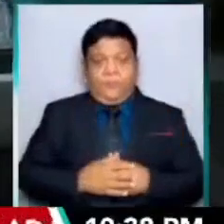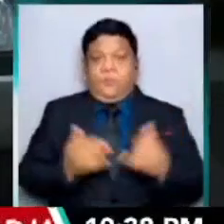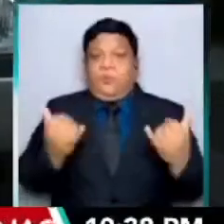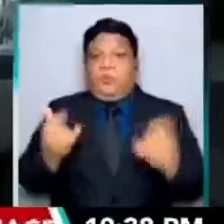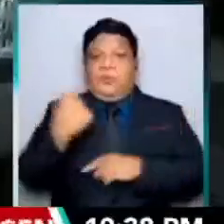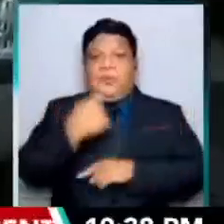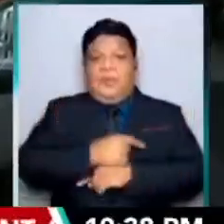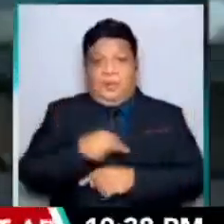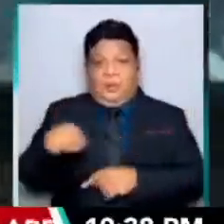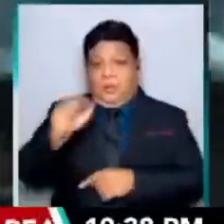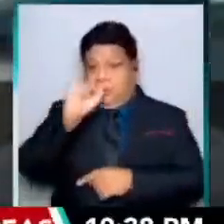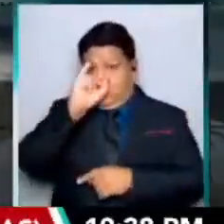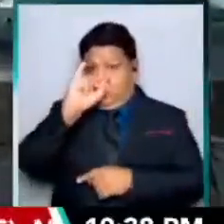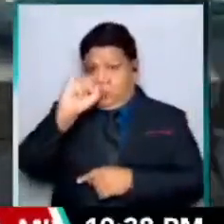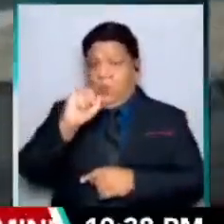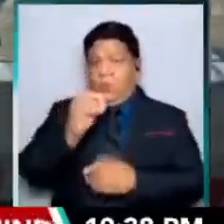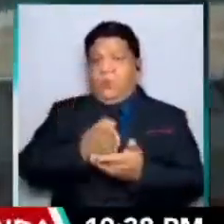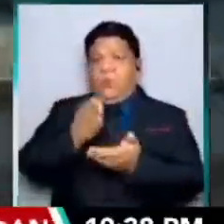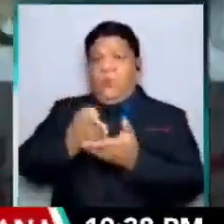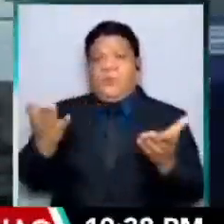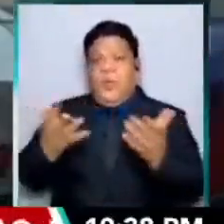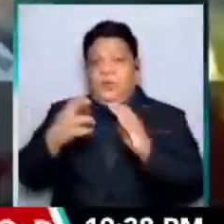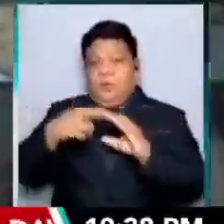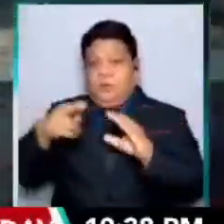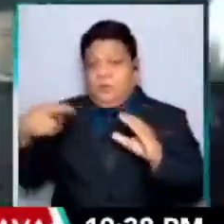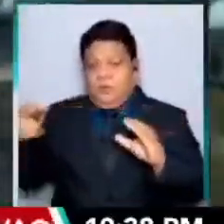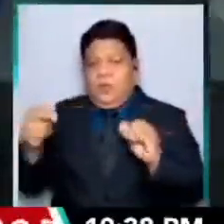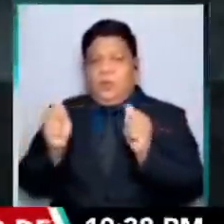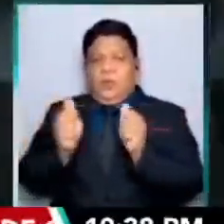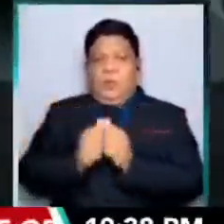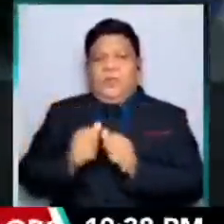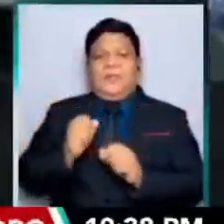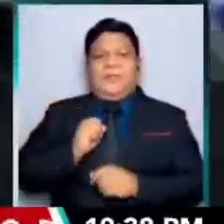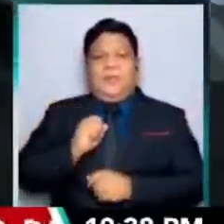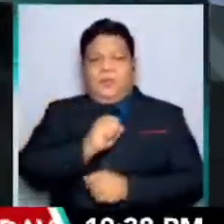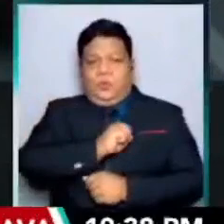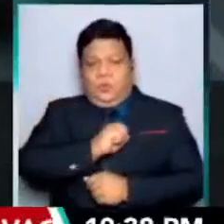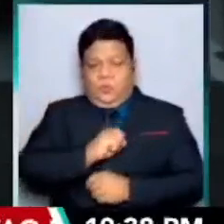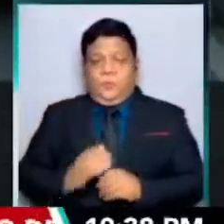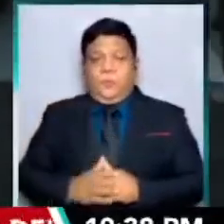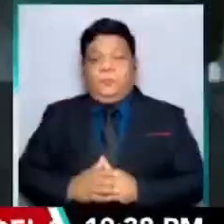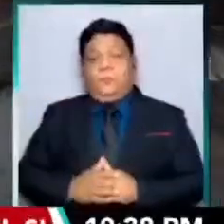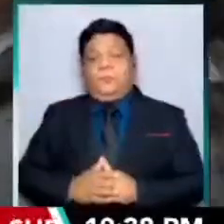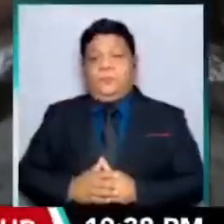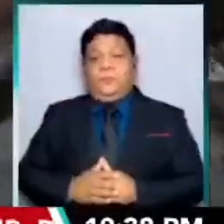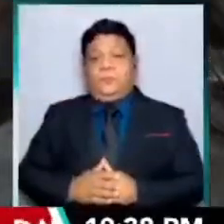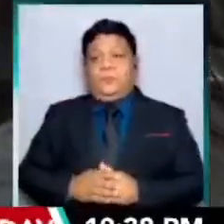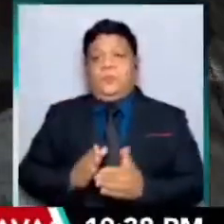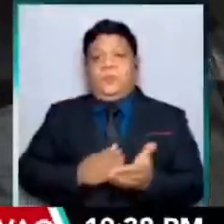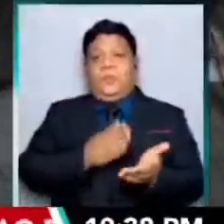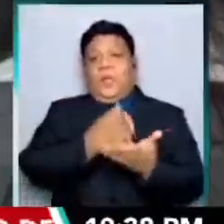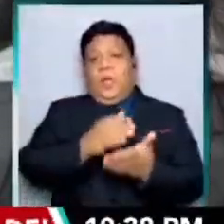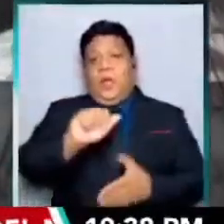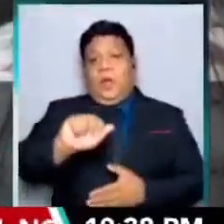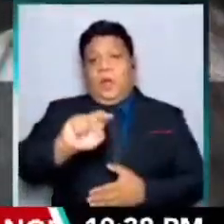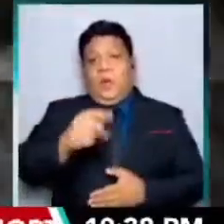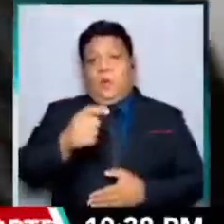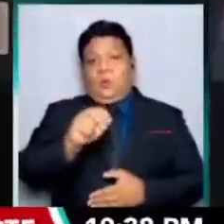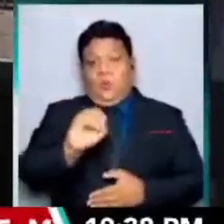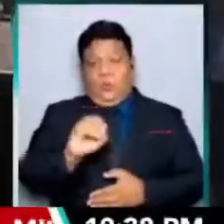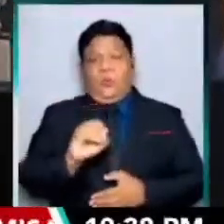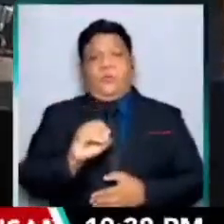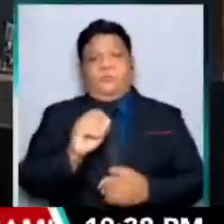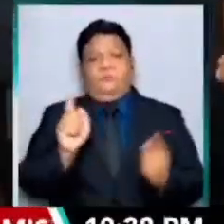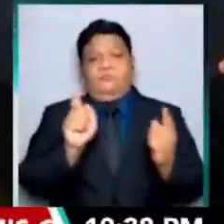Rizal, nag-motorcade si Moreno at kanyang mga senatorial bets. Sa Angono, nag-courtesy call sila kay Mayor Jerry May Calderon